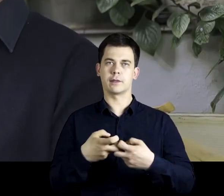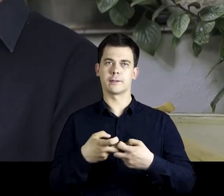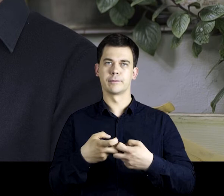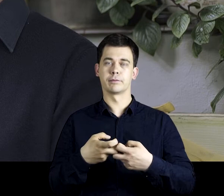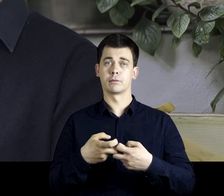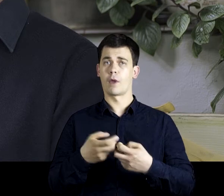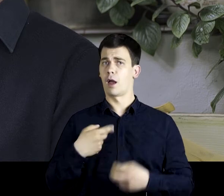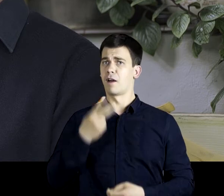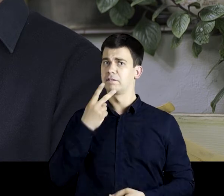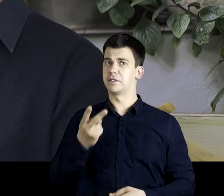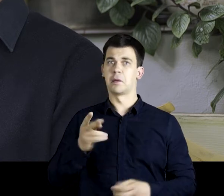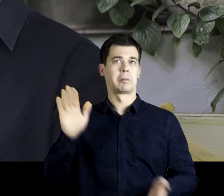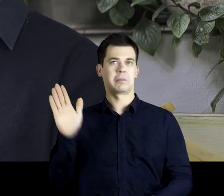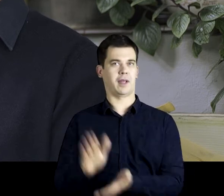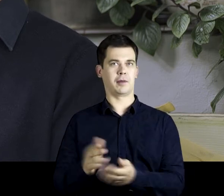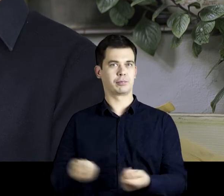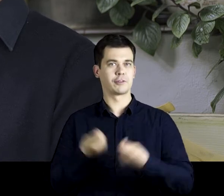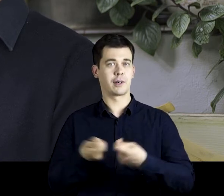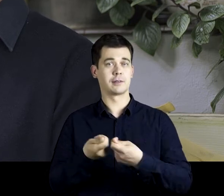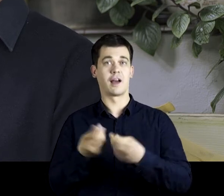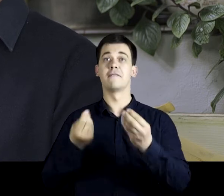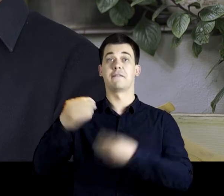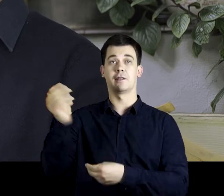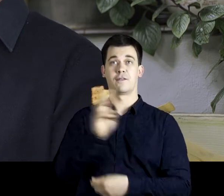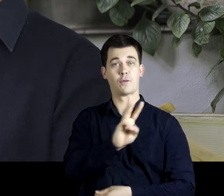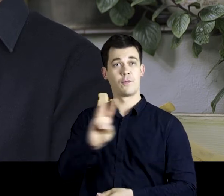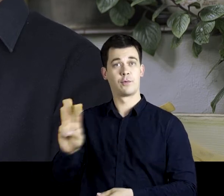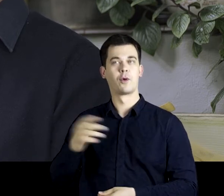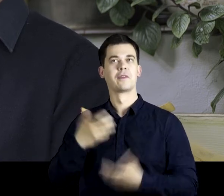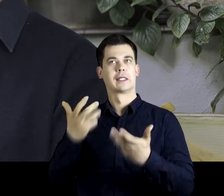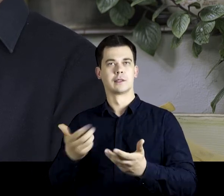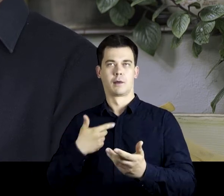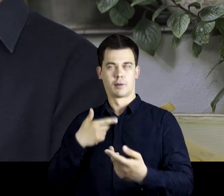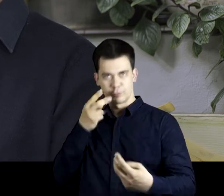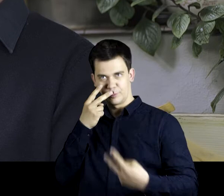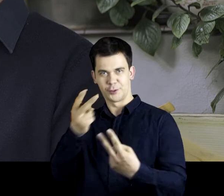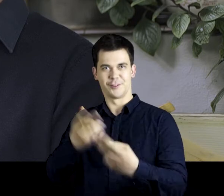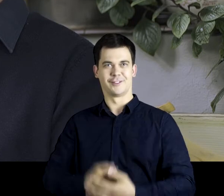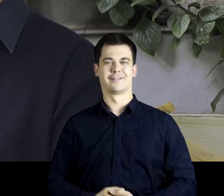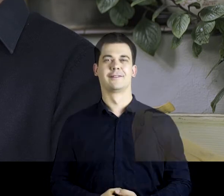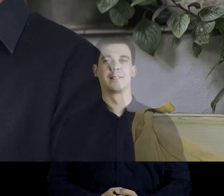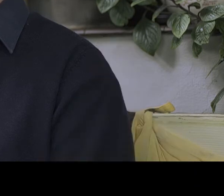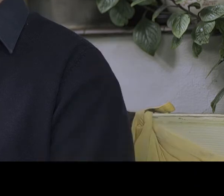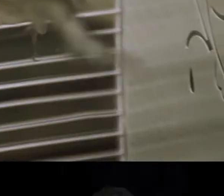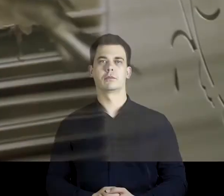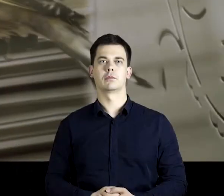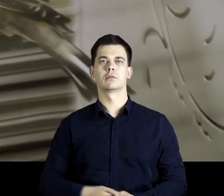100% użytkownikiem internetu. A ja widzę coraz mniej przeszkód i coraz więcej stron, które chcą, bym je zobaczył.